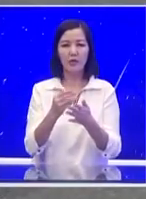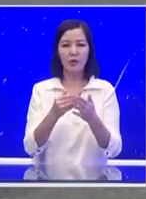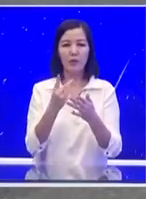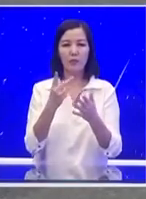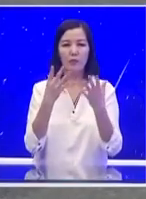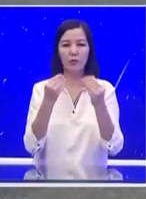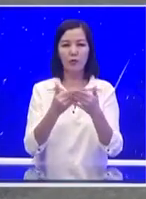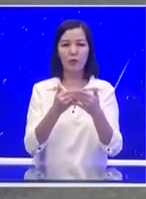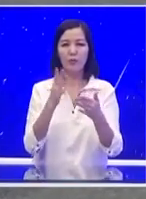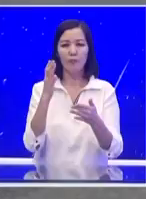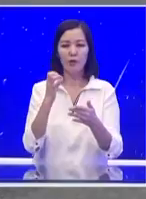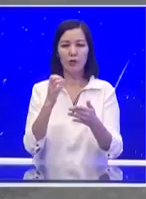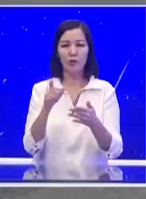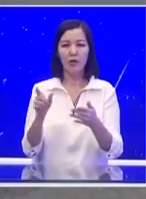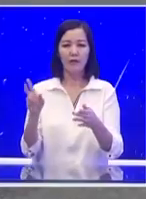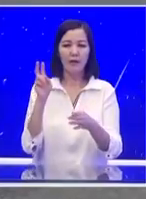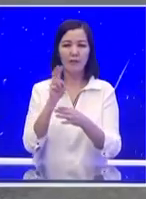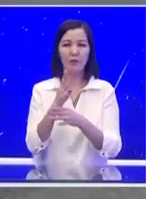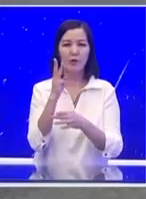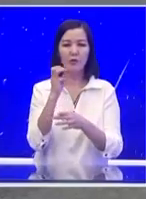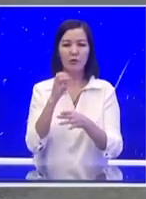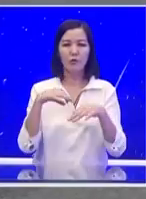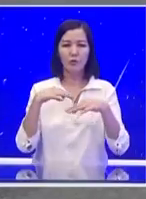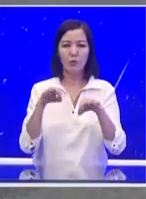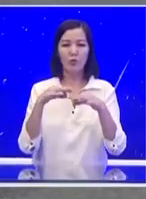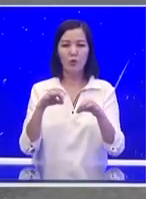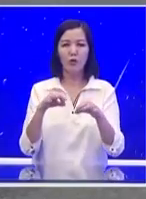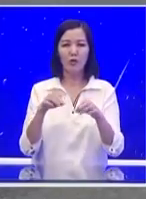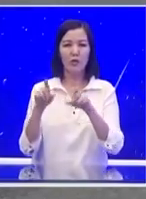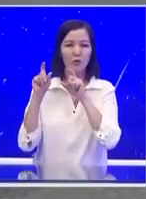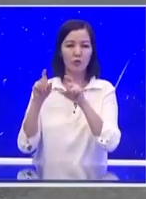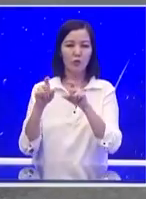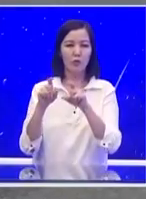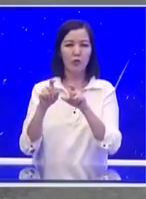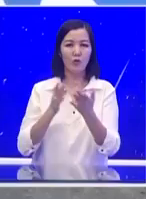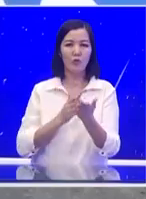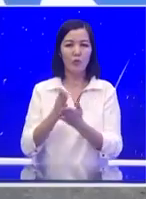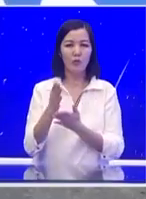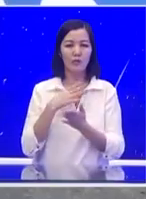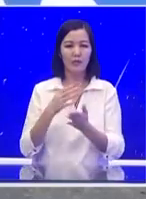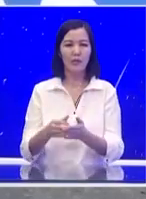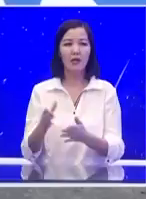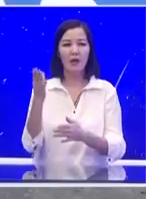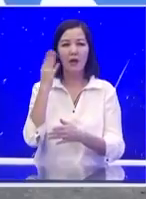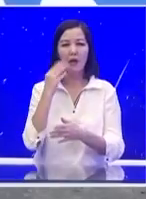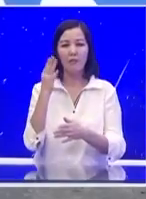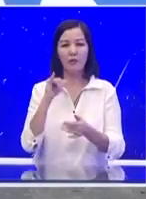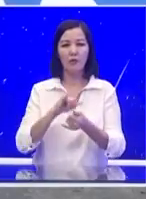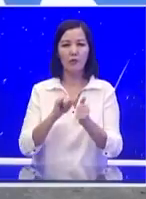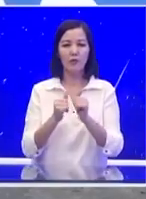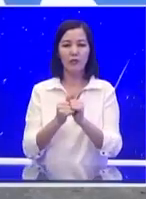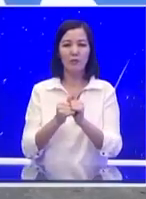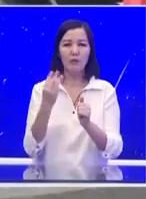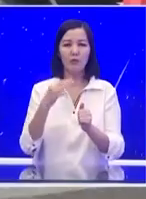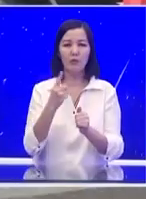дейін 500-ден астам адам 300-ге жуық жүк көлігі өткізілген. Алматы өскемен тас жолының